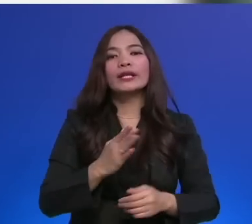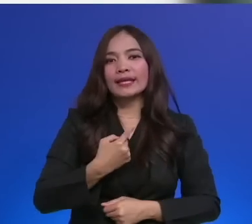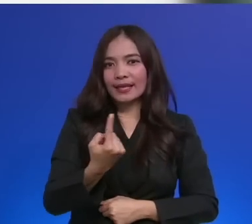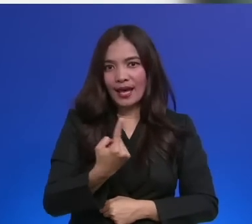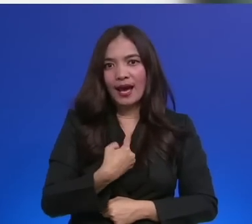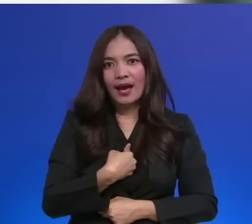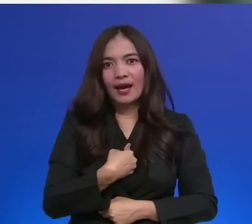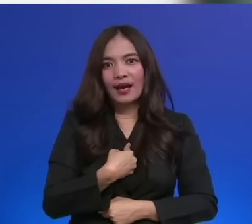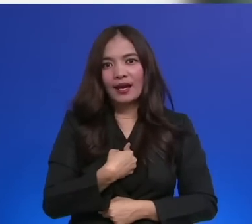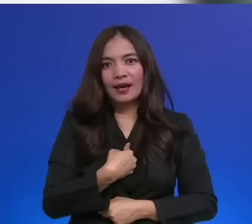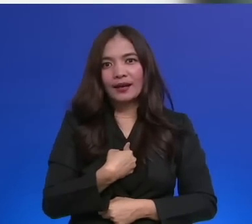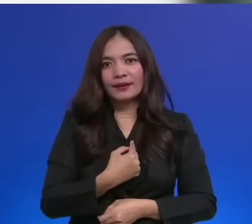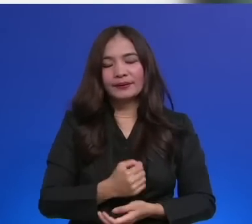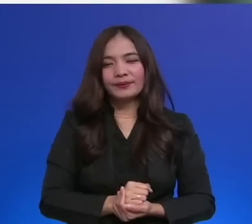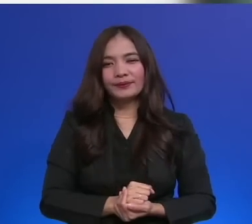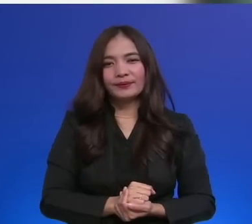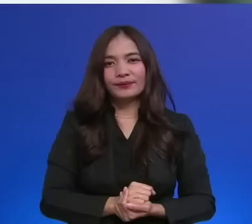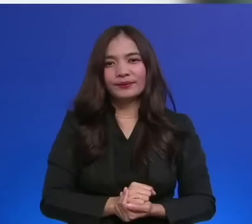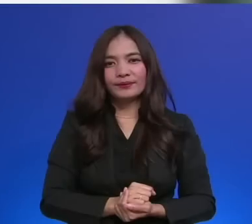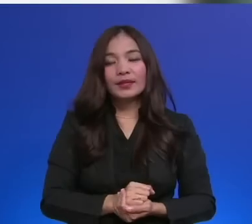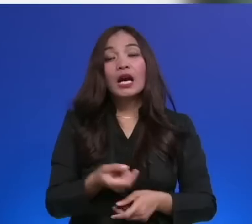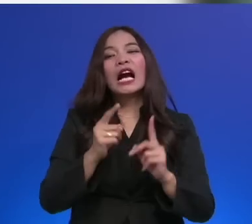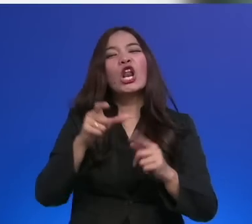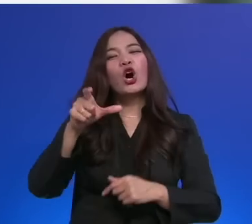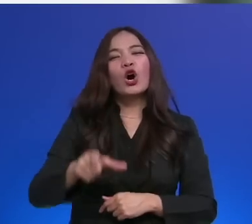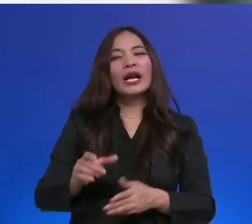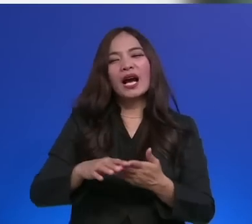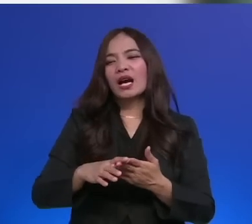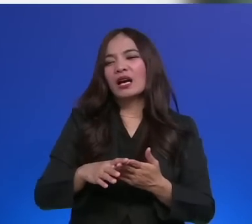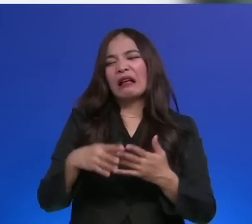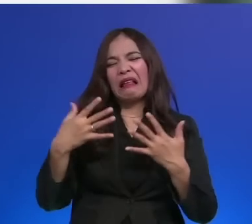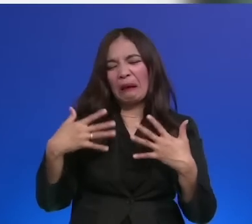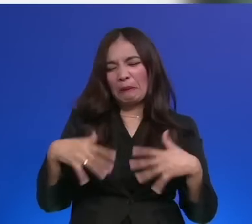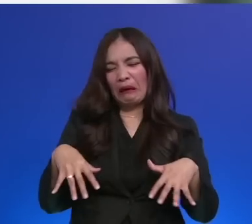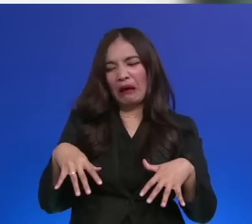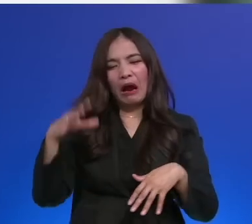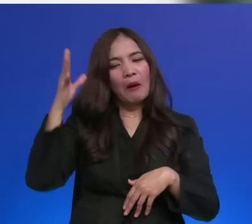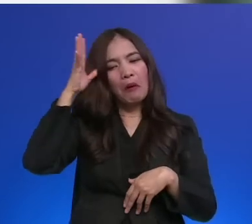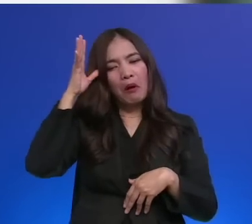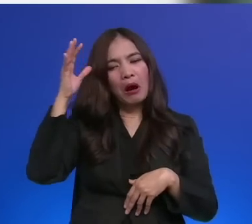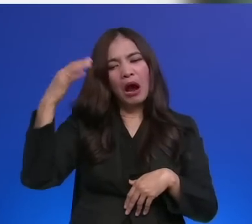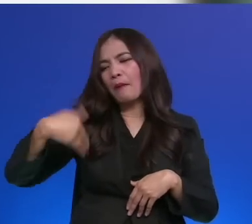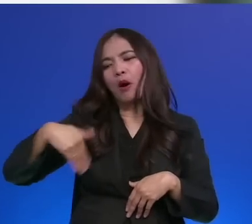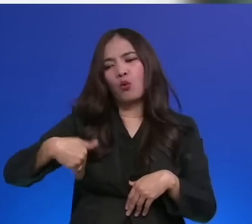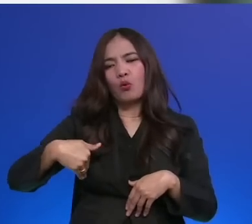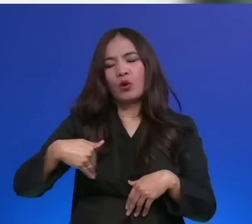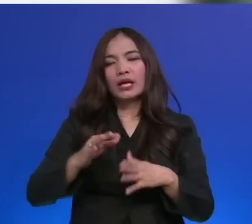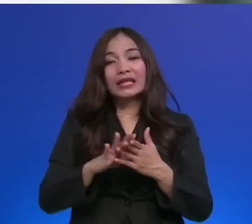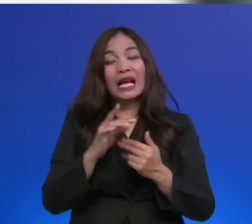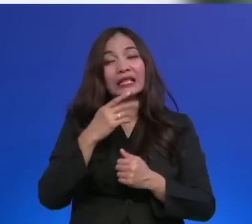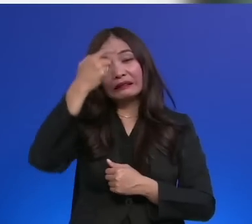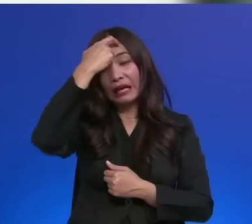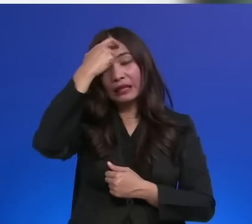Ya, ya kalau orang tidak mau capek, tidak mau sakit, ya tidak akan pernah bisa dewasa.